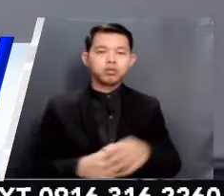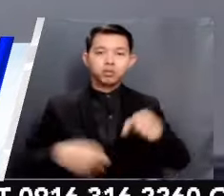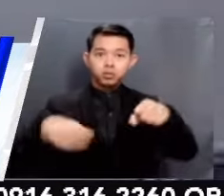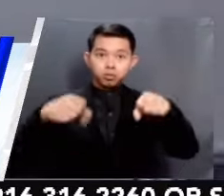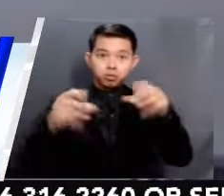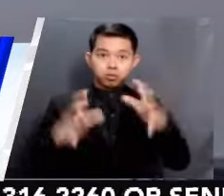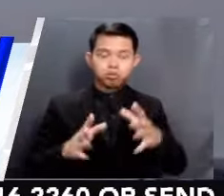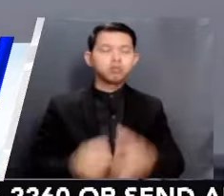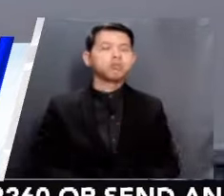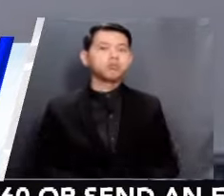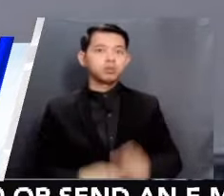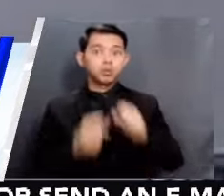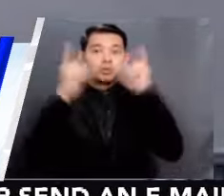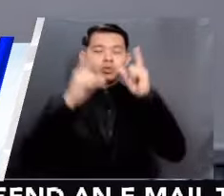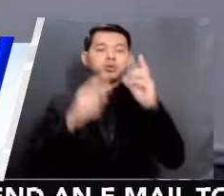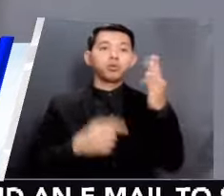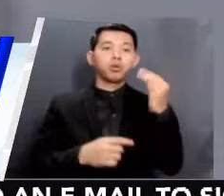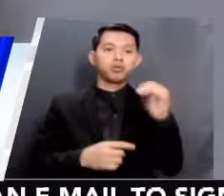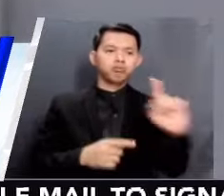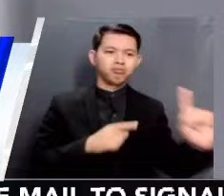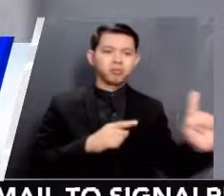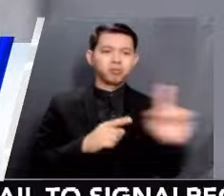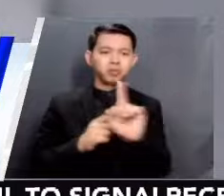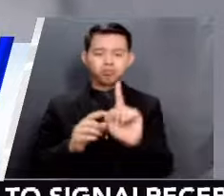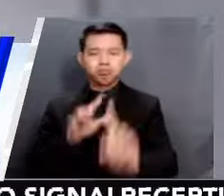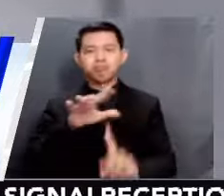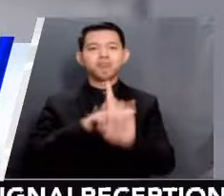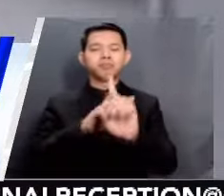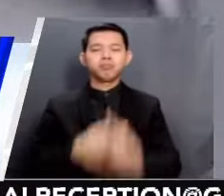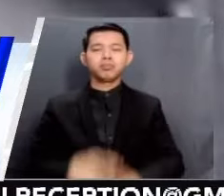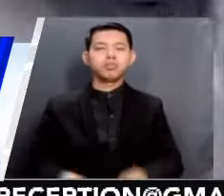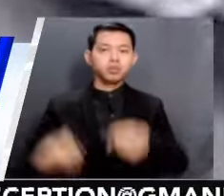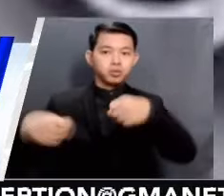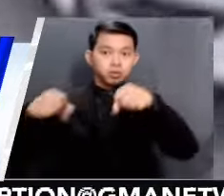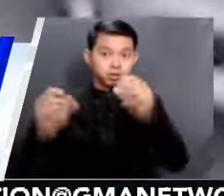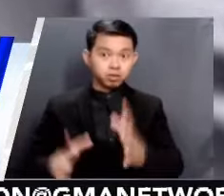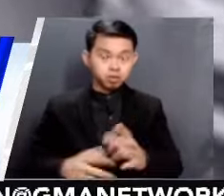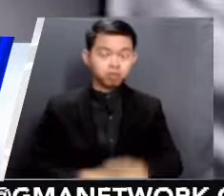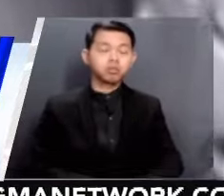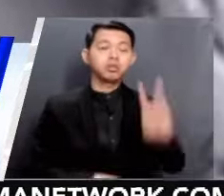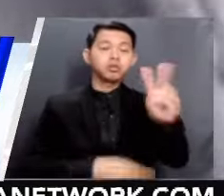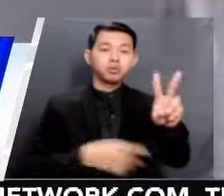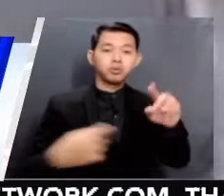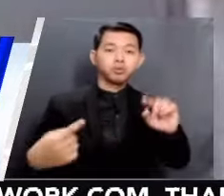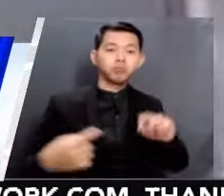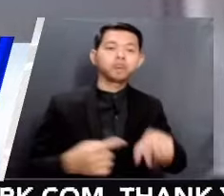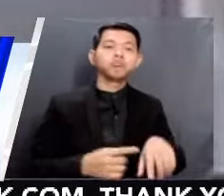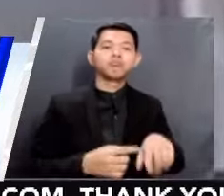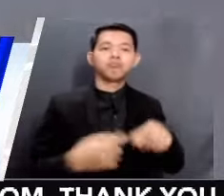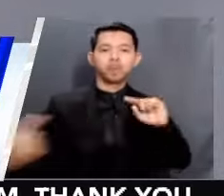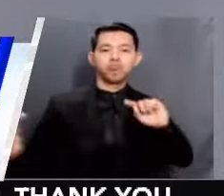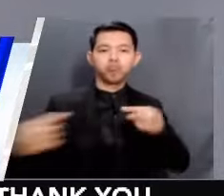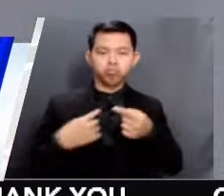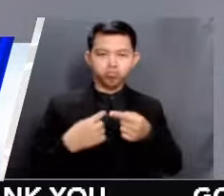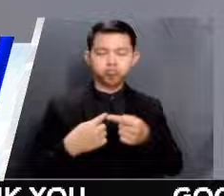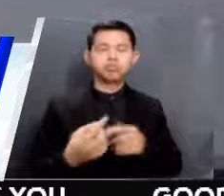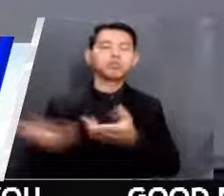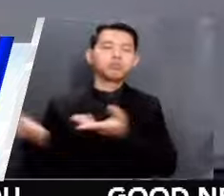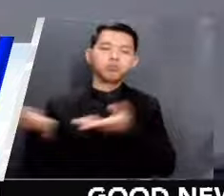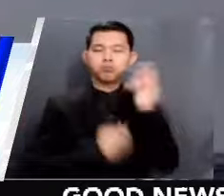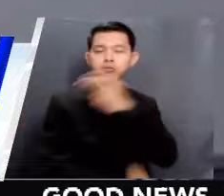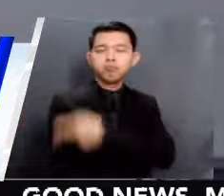sa kabilang kalsada. Nagtamo ng minor injuries ang rider at dalawang biktima na agad namang naitakbo sa ospital. Naghihintay pa ang pulisa ng desisyon ng